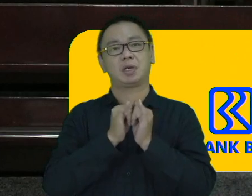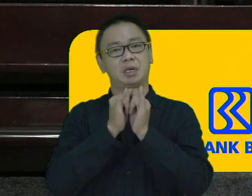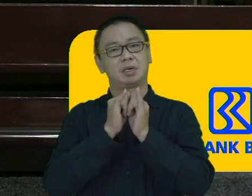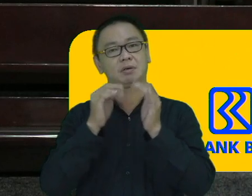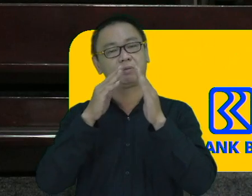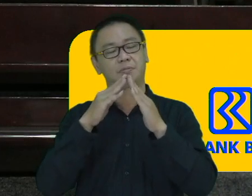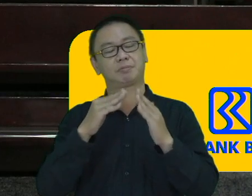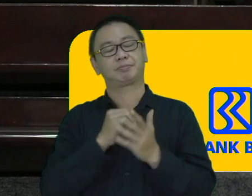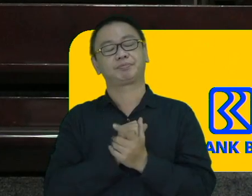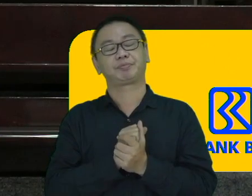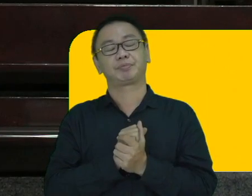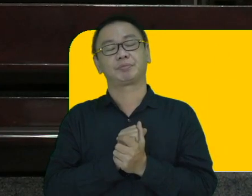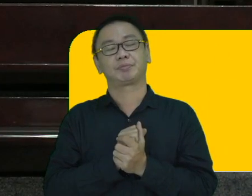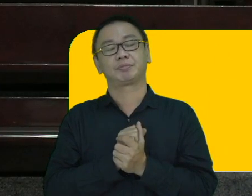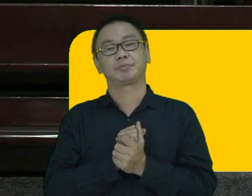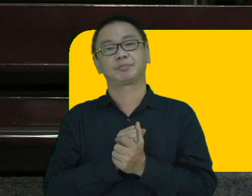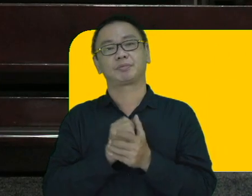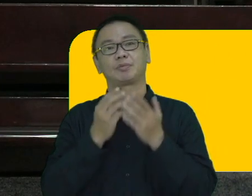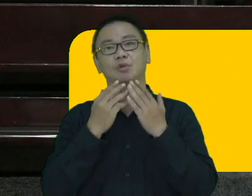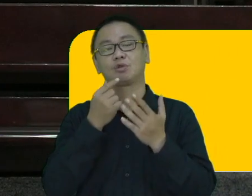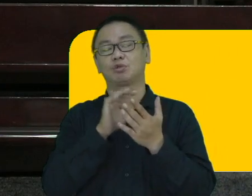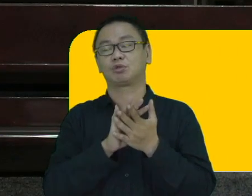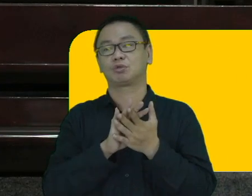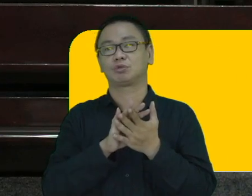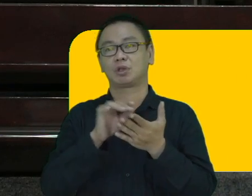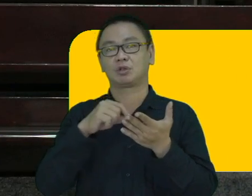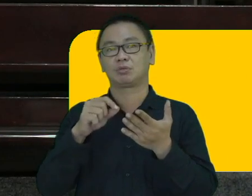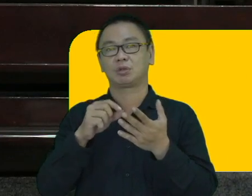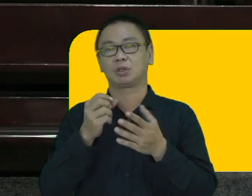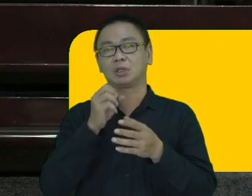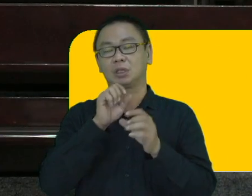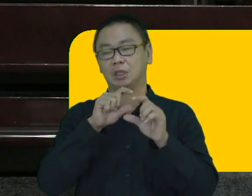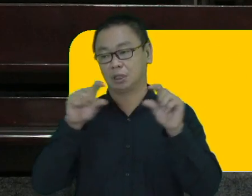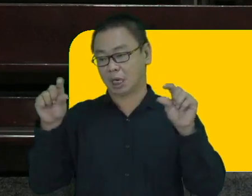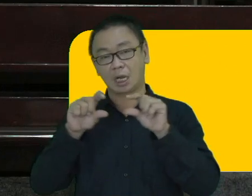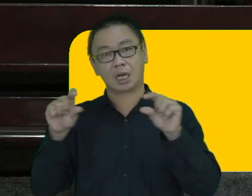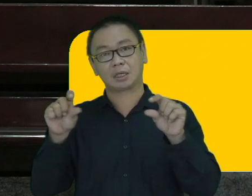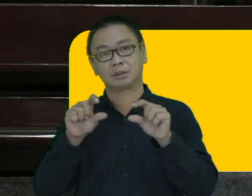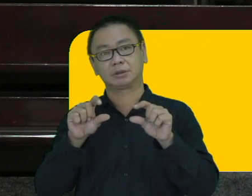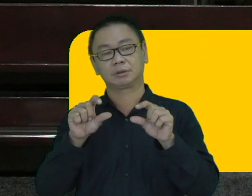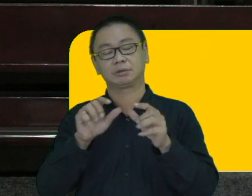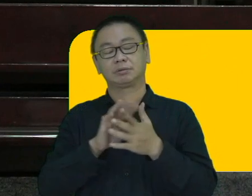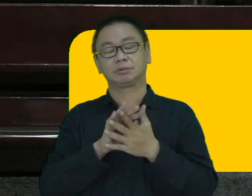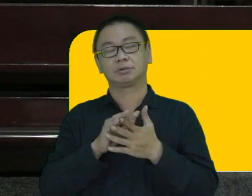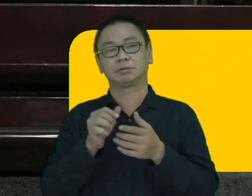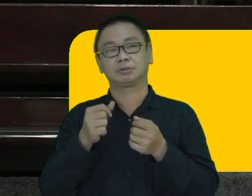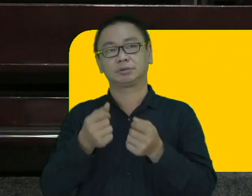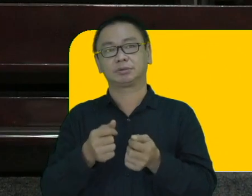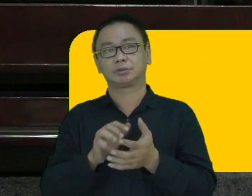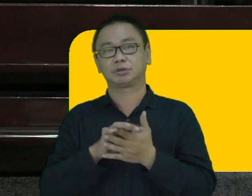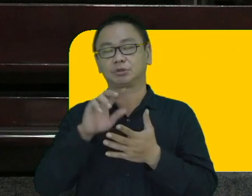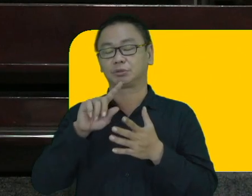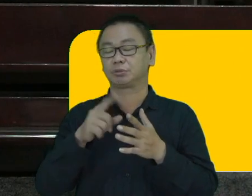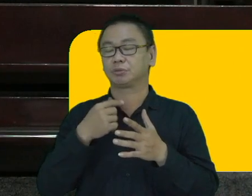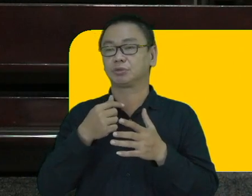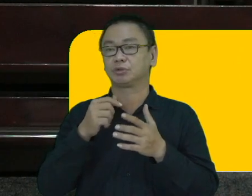gereja. Mohon untuk mencantumkan keterangan jenis persembahan yang diberikan. Apabila saudara memberikan